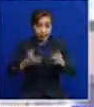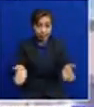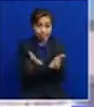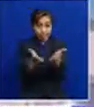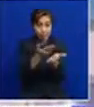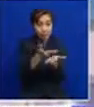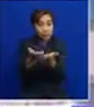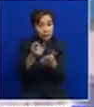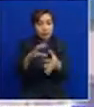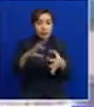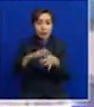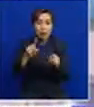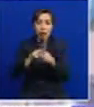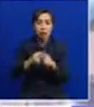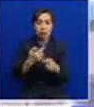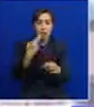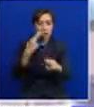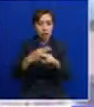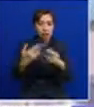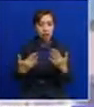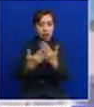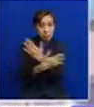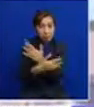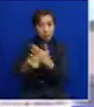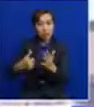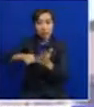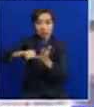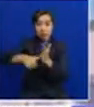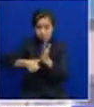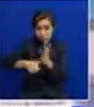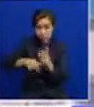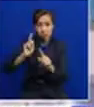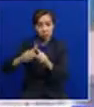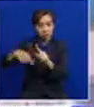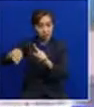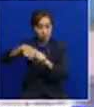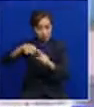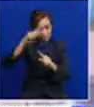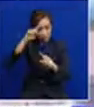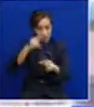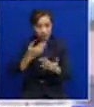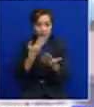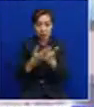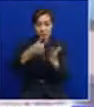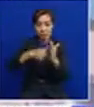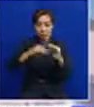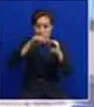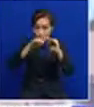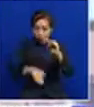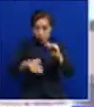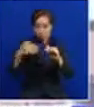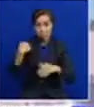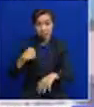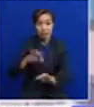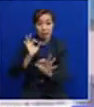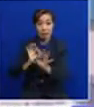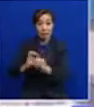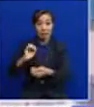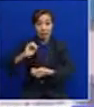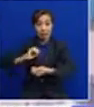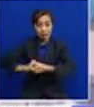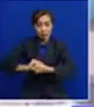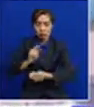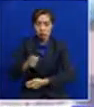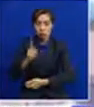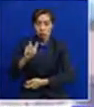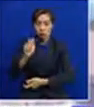ทั้งการลดค่าธรรมเนียมการโอนและจดจำนองให้แก่ผู้ที่ซื้อบ้านทั้งเก่าและใหม่รวมทั้งให้ธนาคารอาคารสงเคราะห์หรือว่า